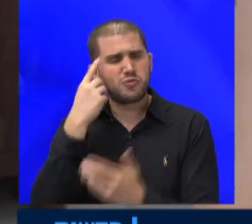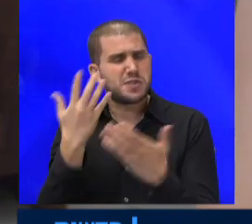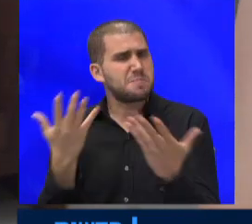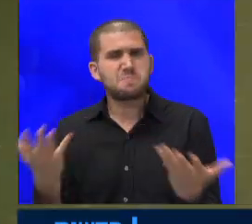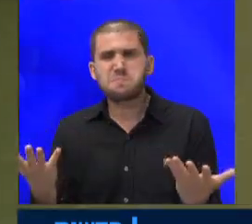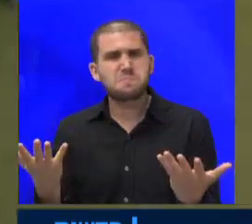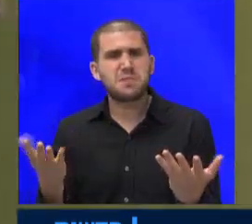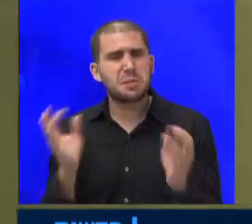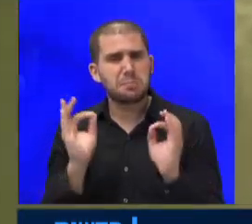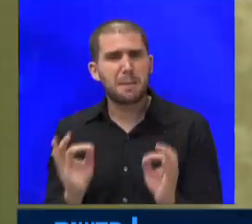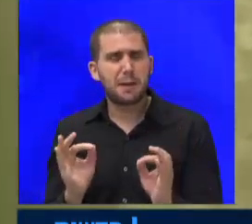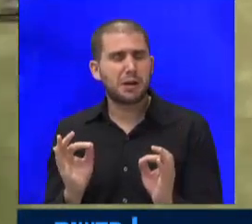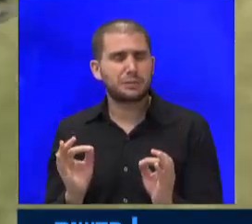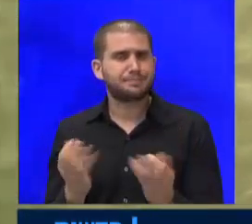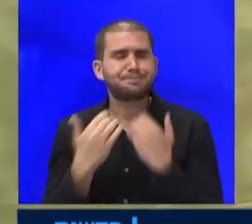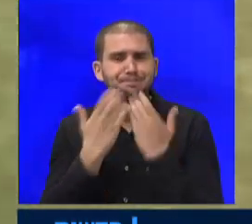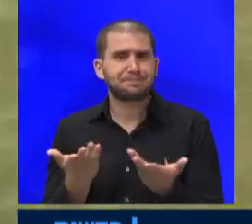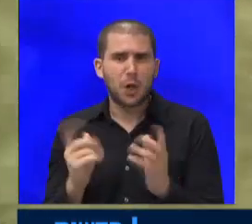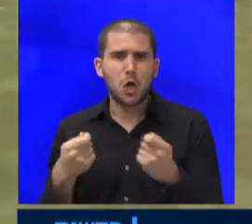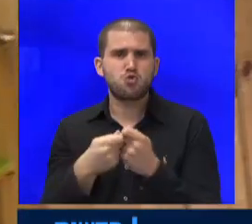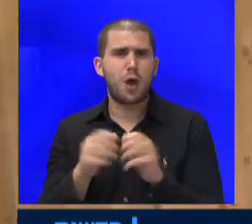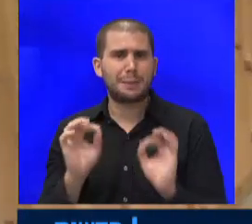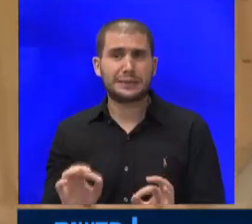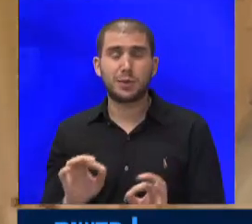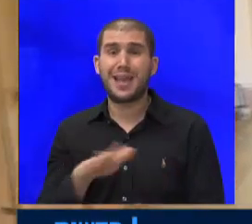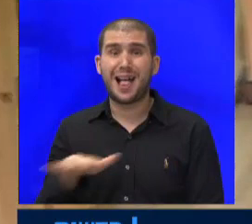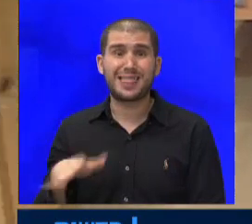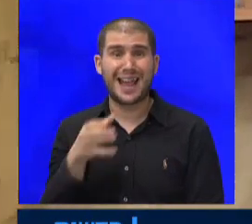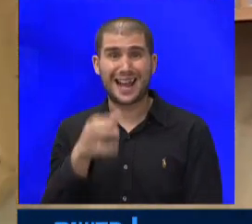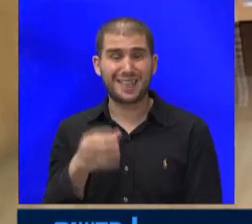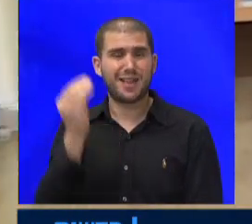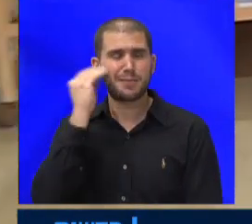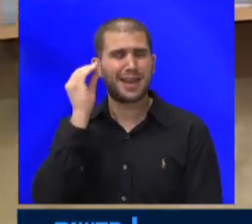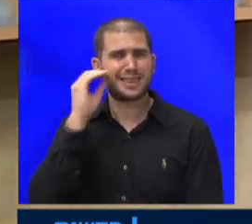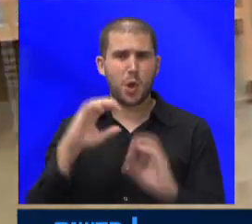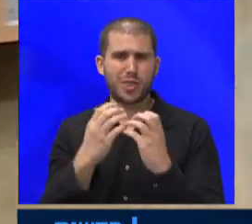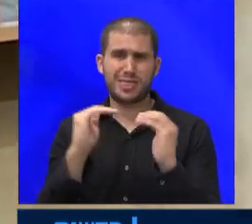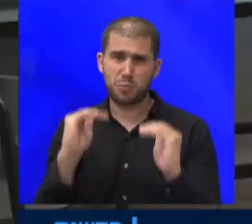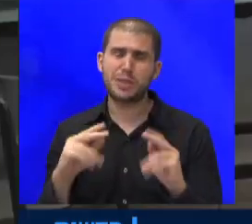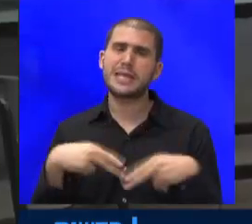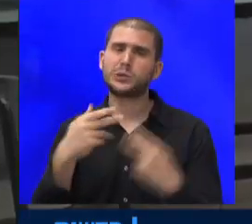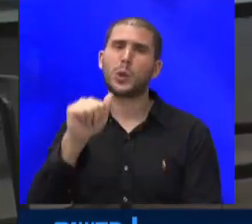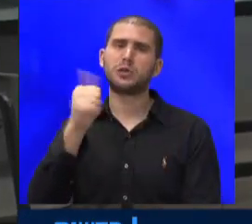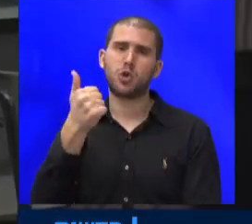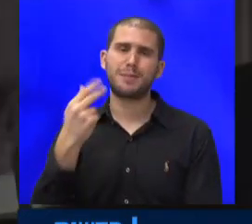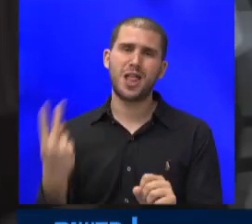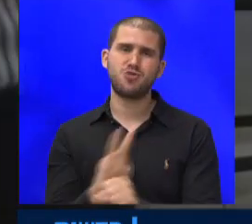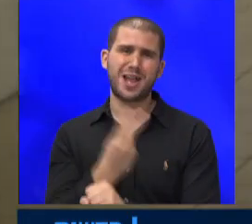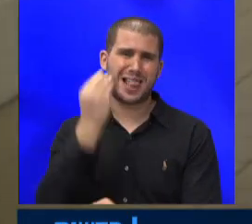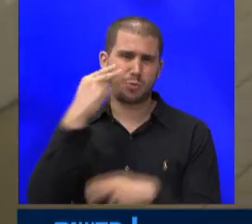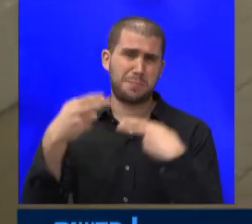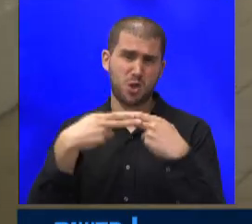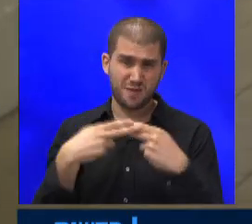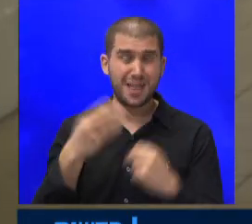תלושה מהמציאות. בעוד ילדי הגנים ותלמידי הכיתות הנמוכות עשויים לשוב ראשונים לשגרת הלימודים, תלמידי כיתות A